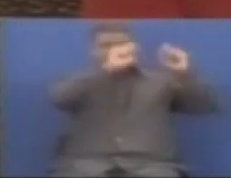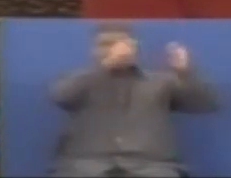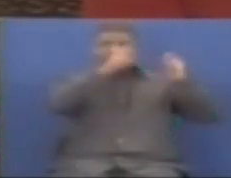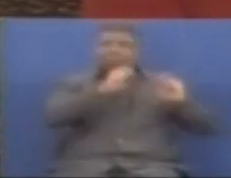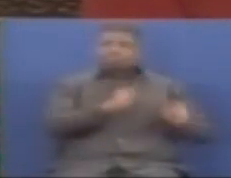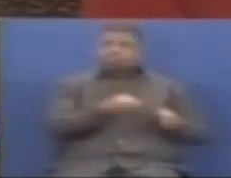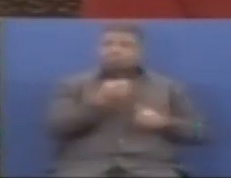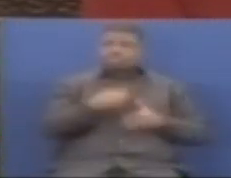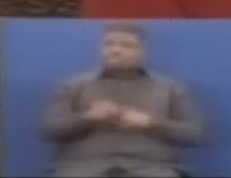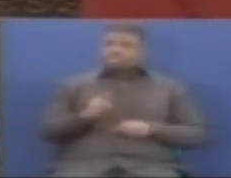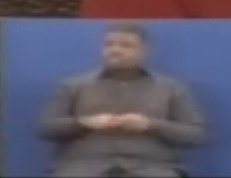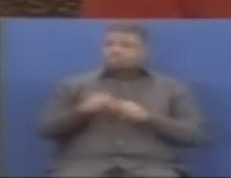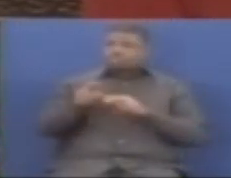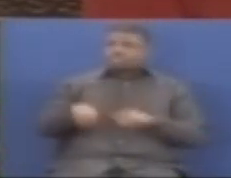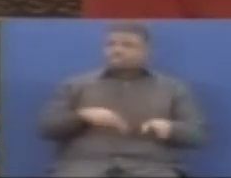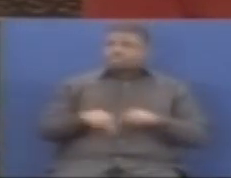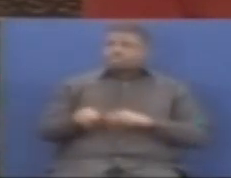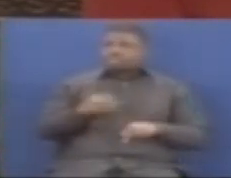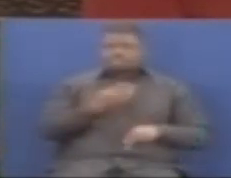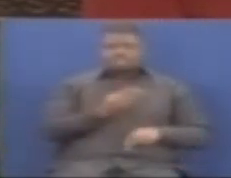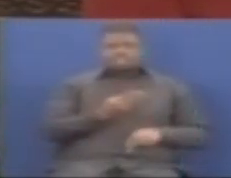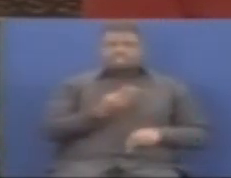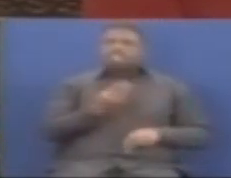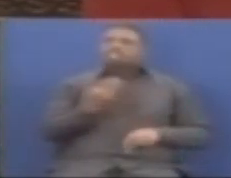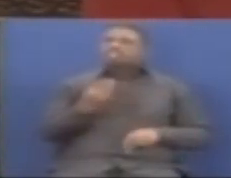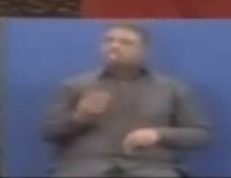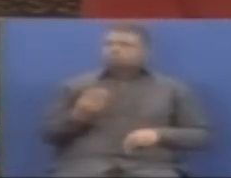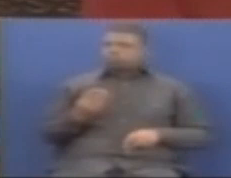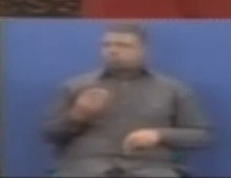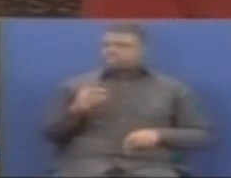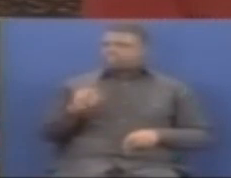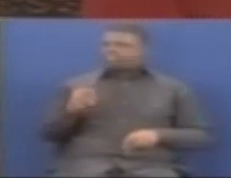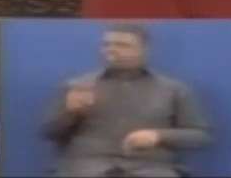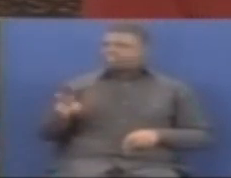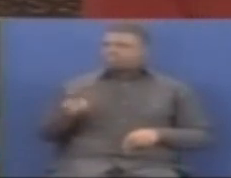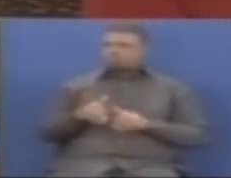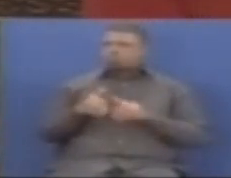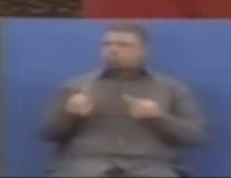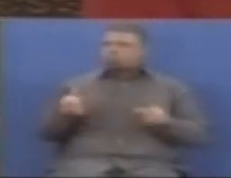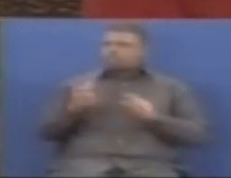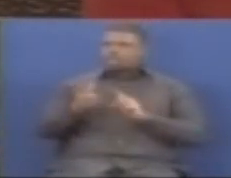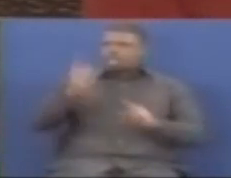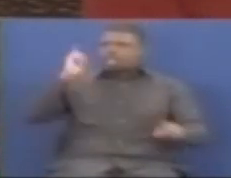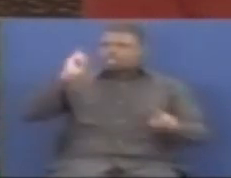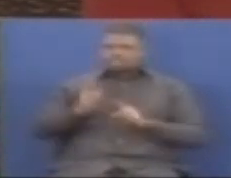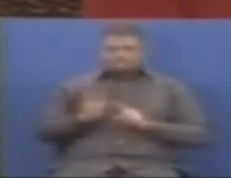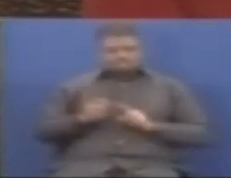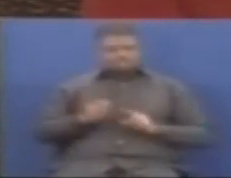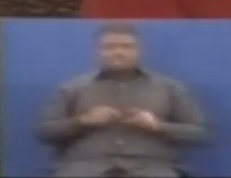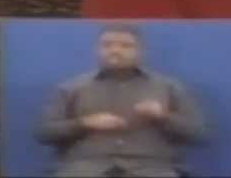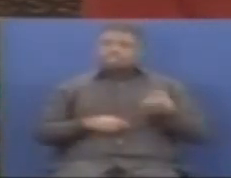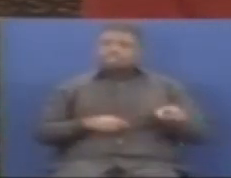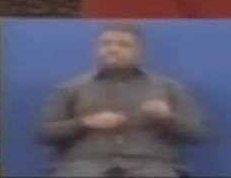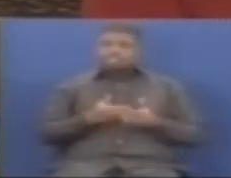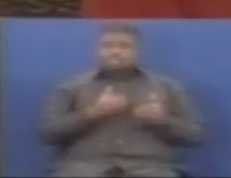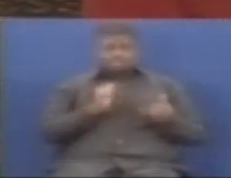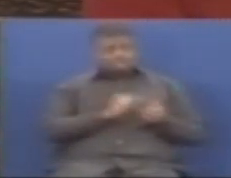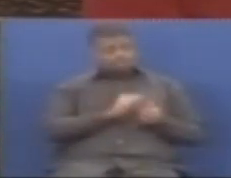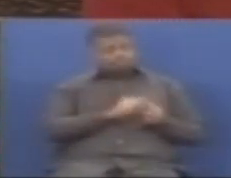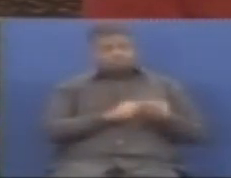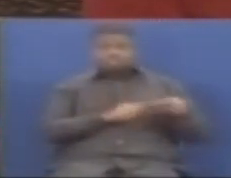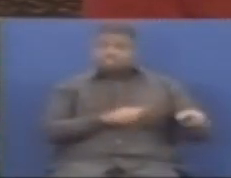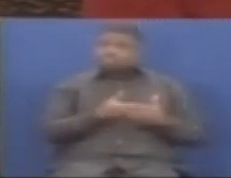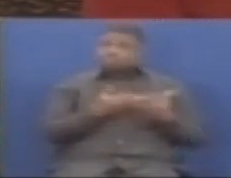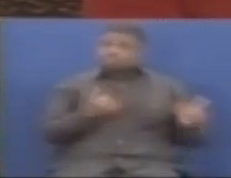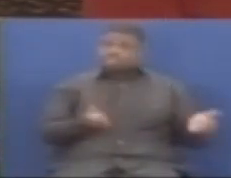mikataba ya 33 kV na ukubwa wa line za umeme ambazo wanachukulia ule umeme. Jambo hili limesababisha